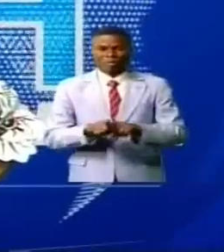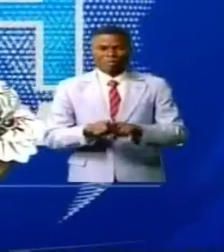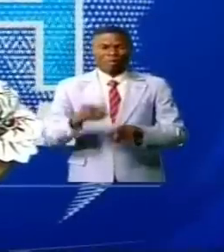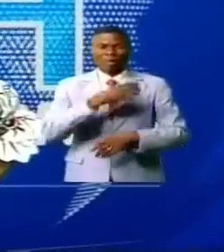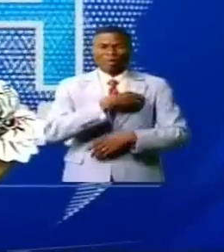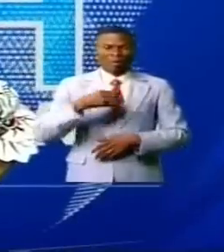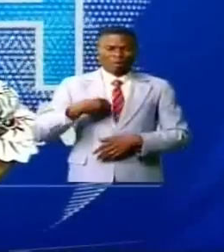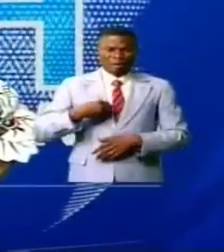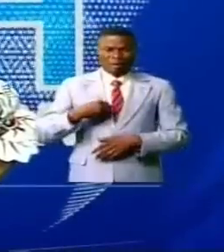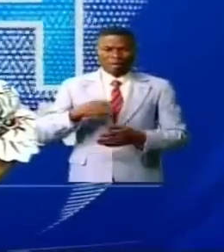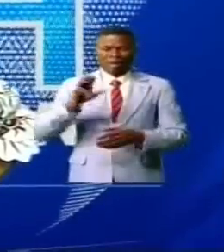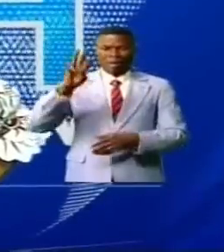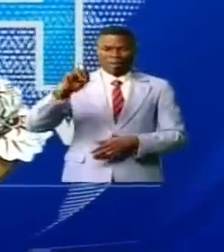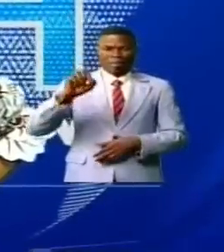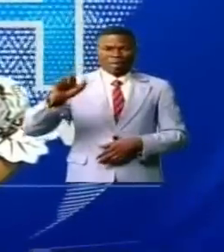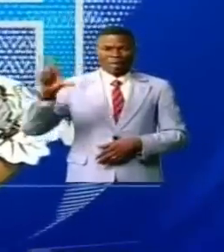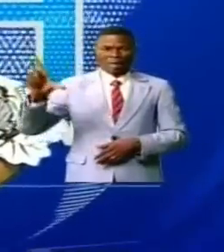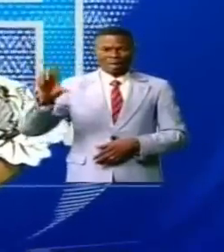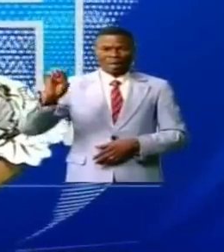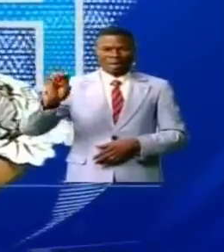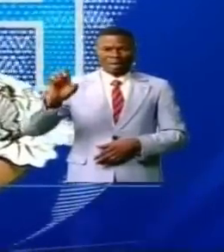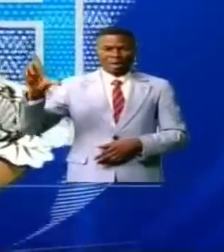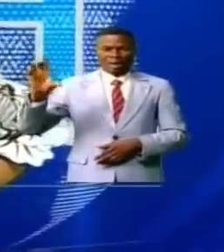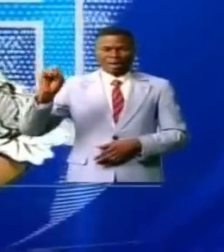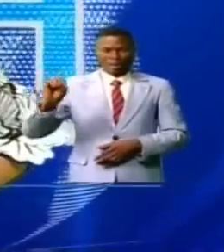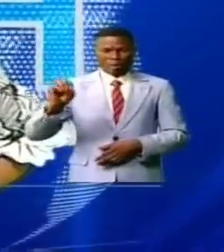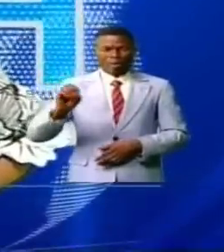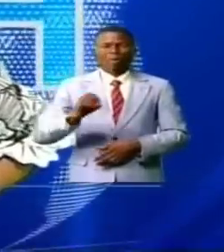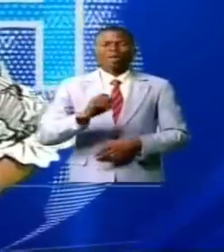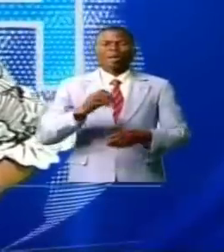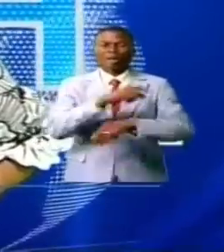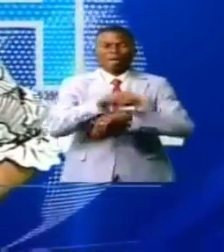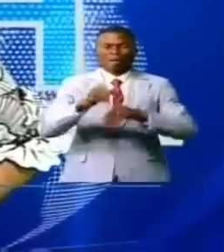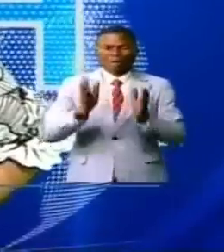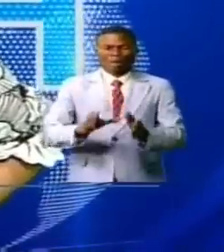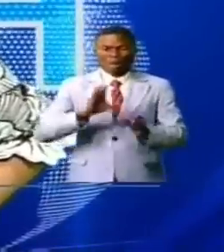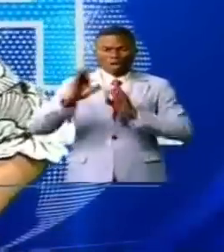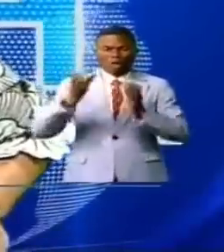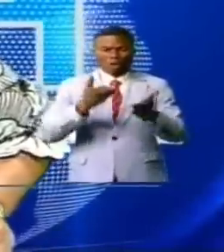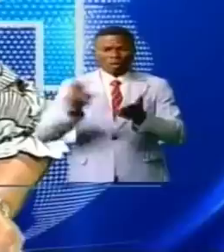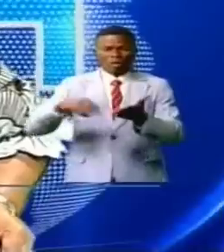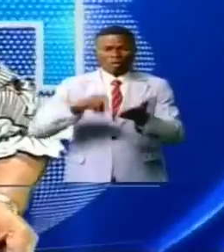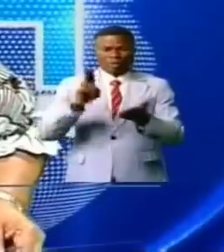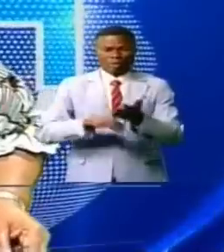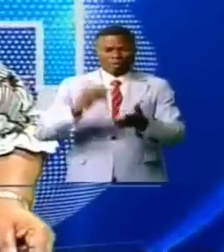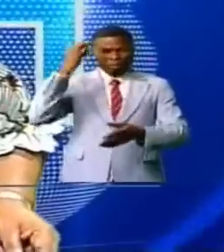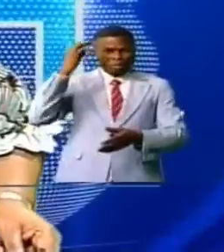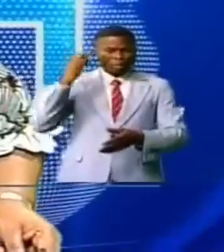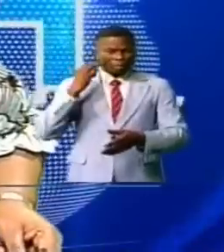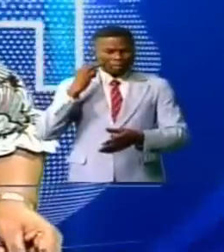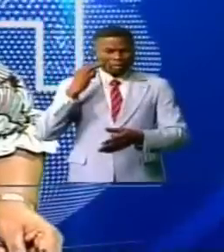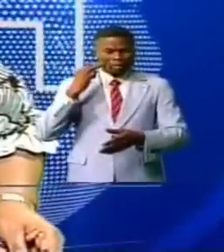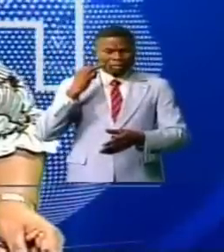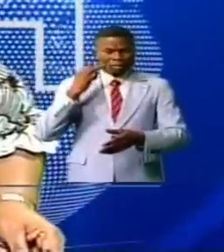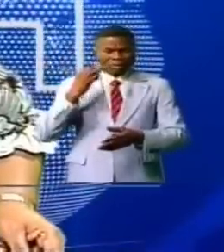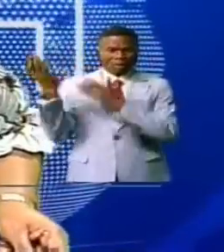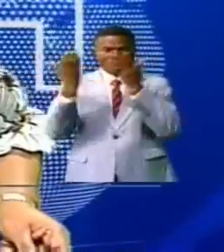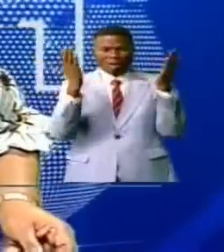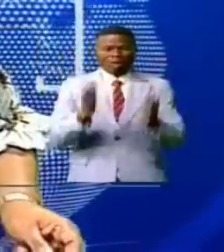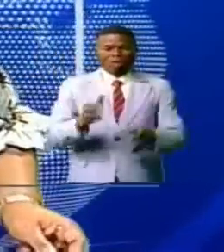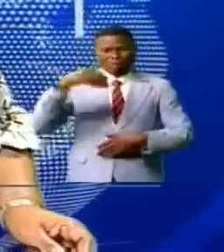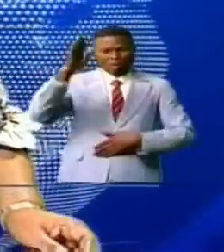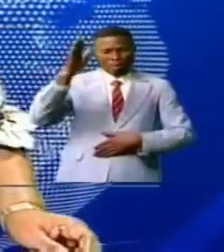Madame Maléo Durabo, Anne-Marie, administrateur. Ce communiqué est signé par le ministre du